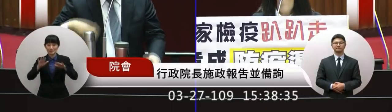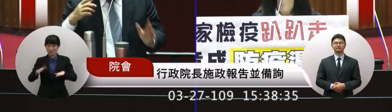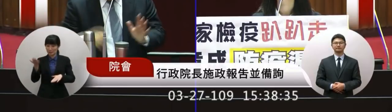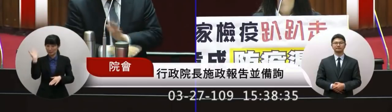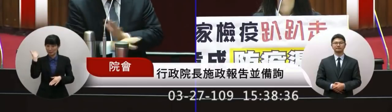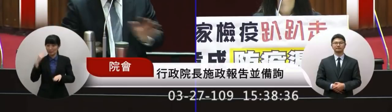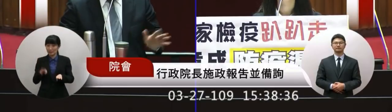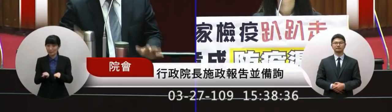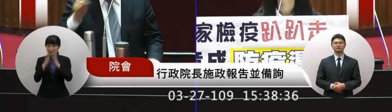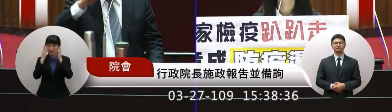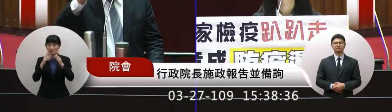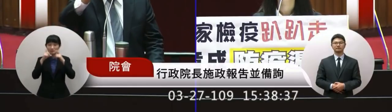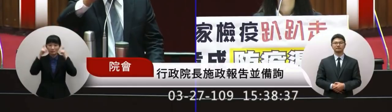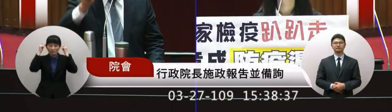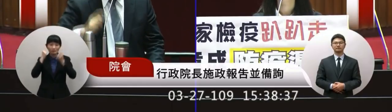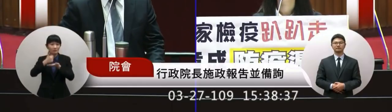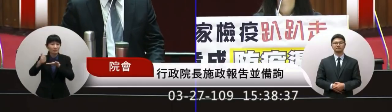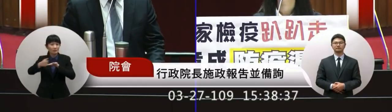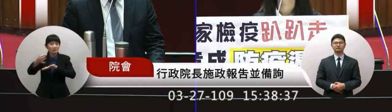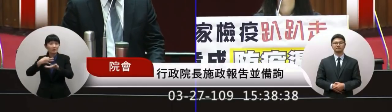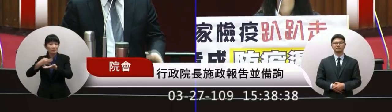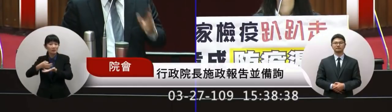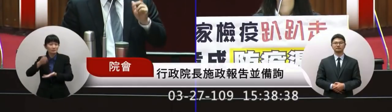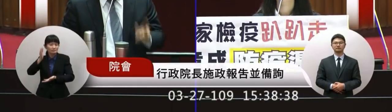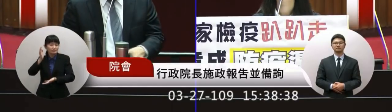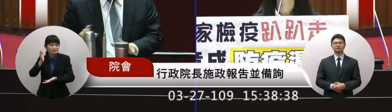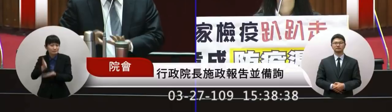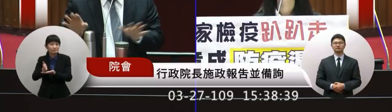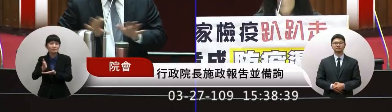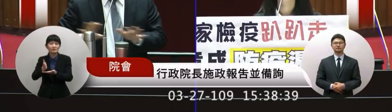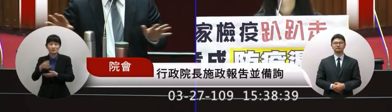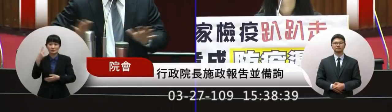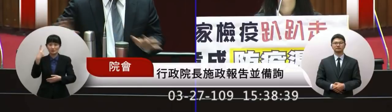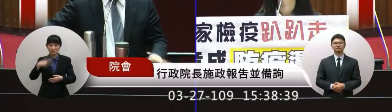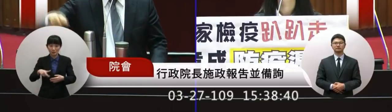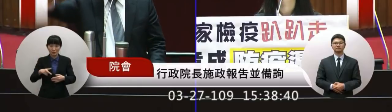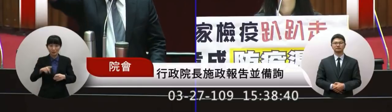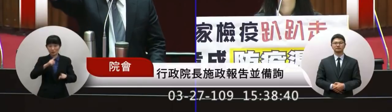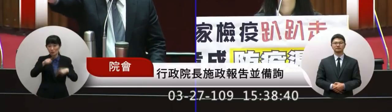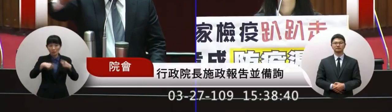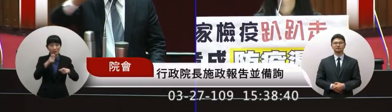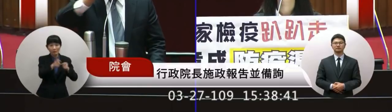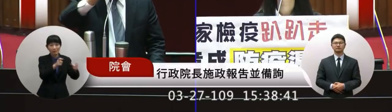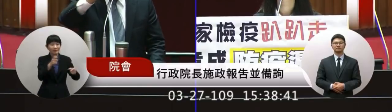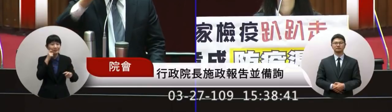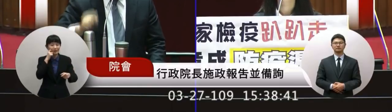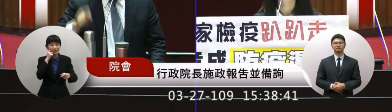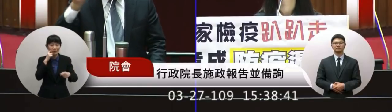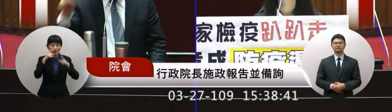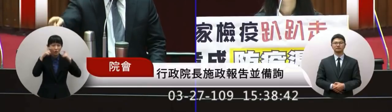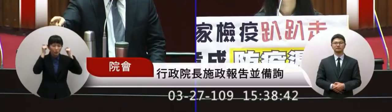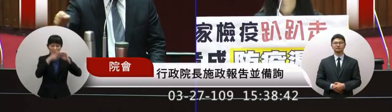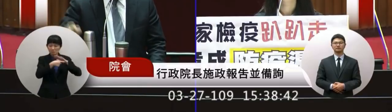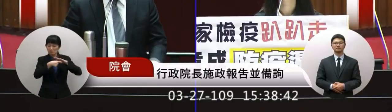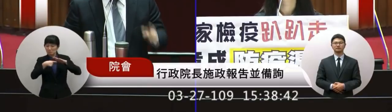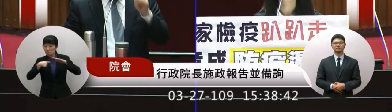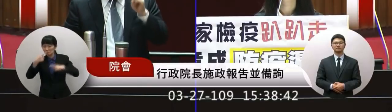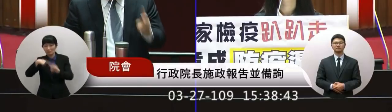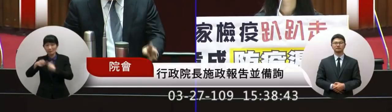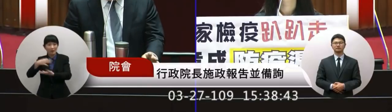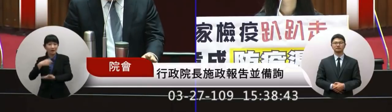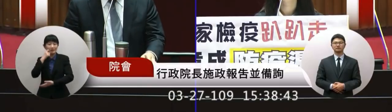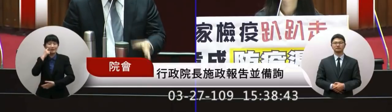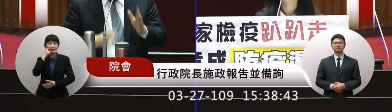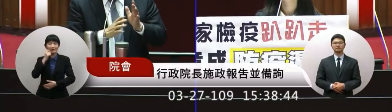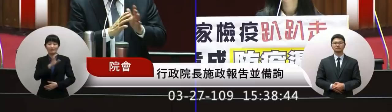了，市面上也不是随便买卖的，所以现在没有可能拿去偷卖，不可能也不准。